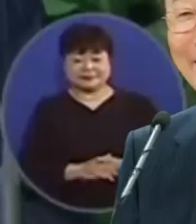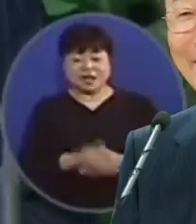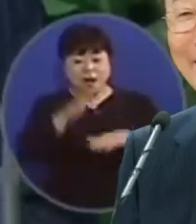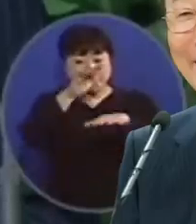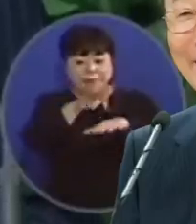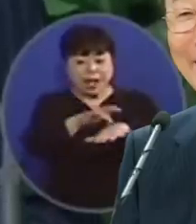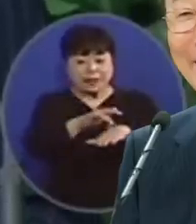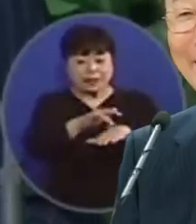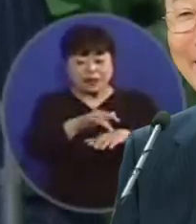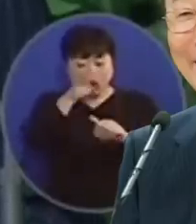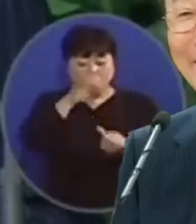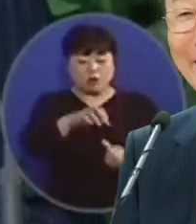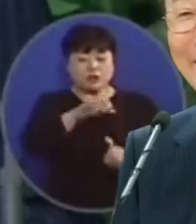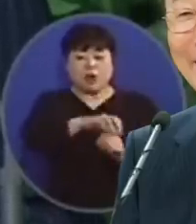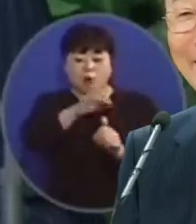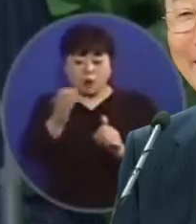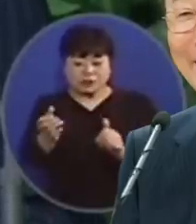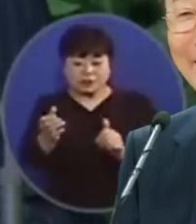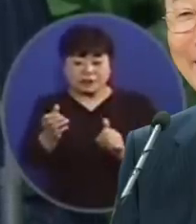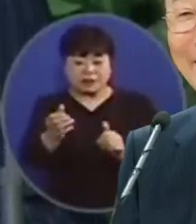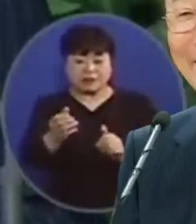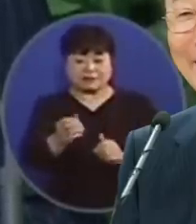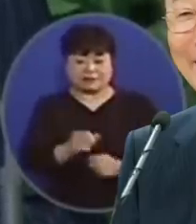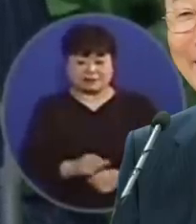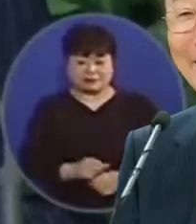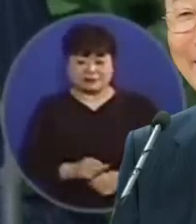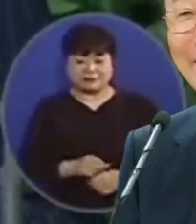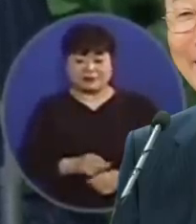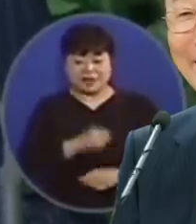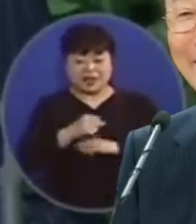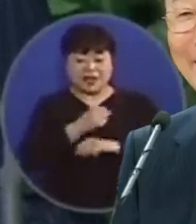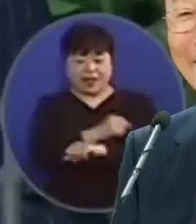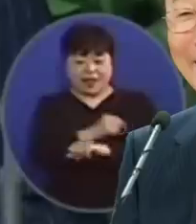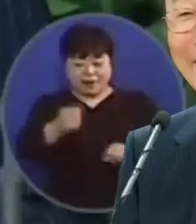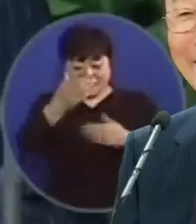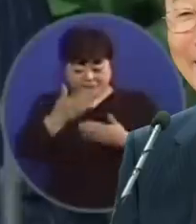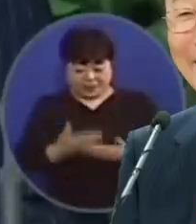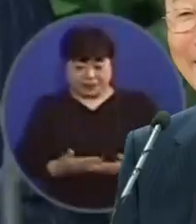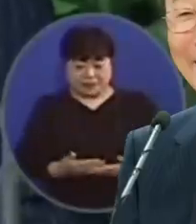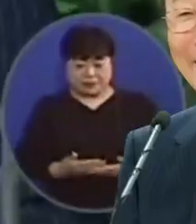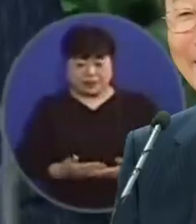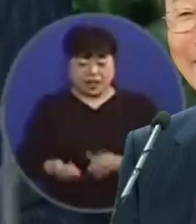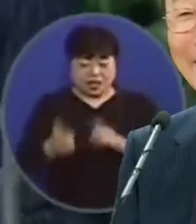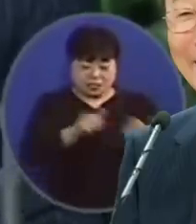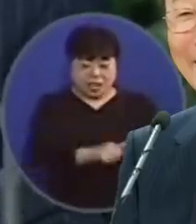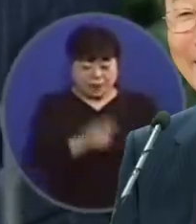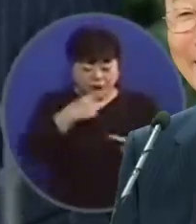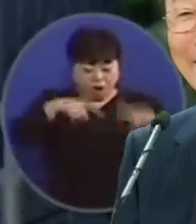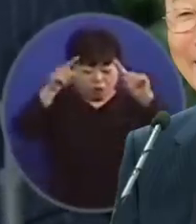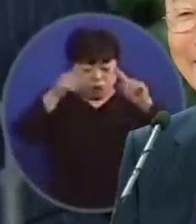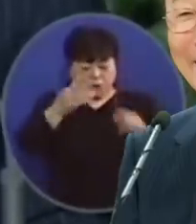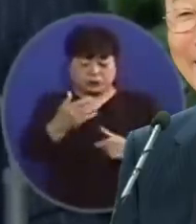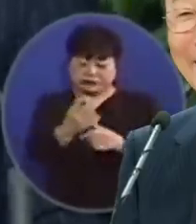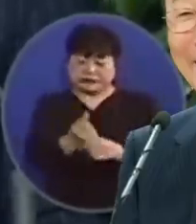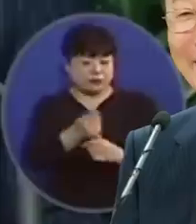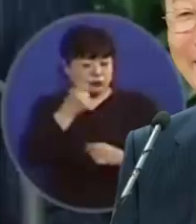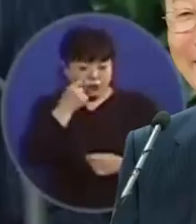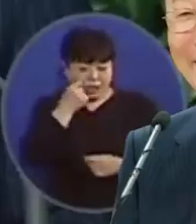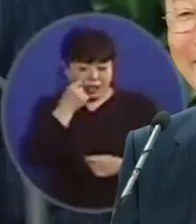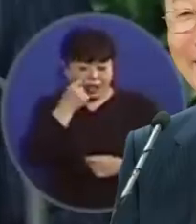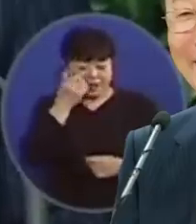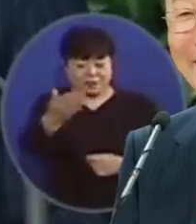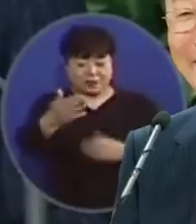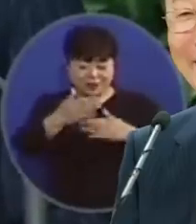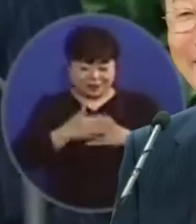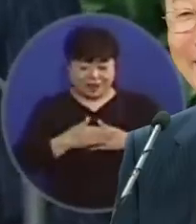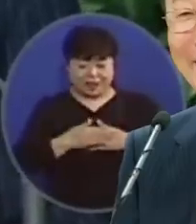마귀의 올무에서 벗어나서 해방되어 나왔기 때문에 이제는 사망도 음부도 여러분을 붙잡을 수가 없습니다. 그것 가지고 마귀가 여러분과